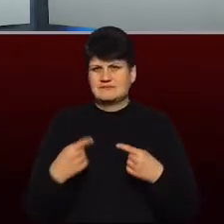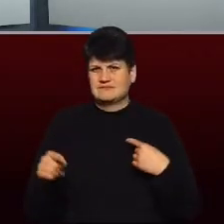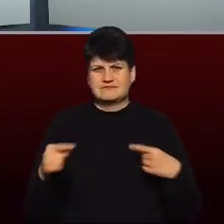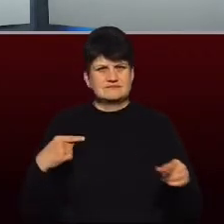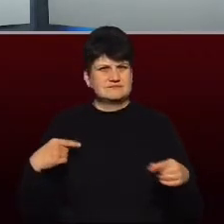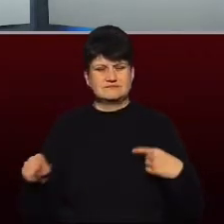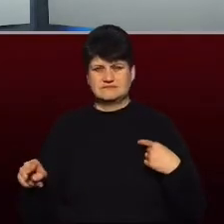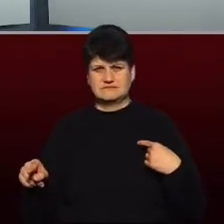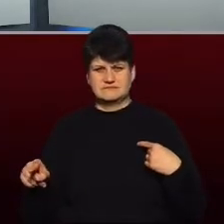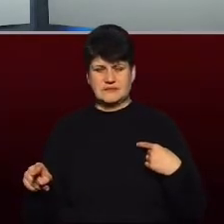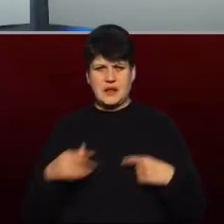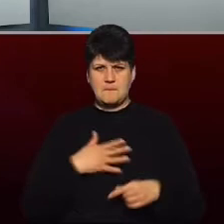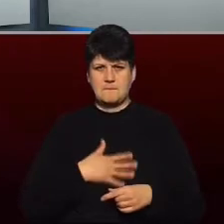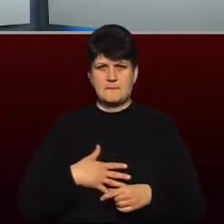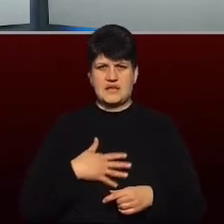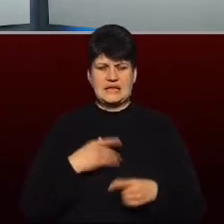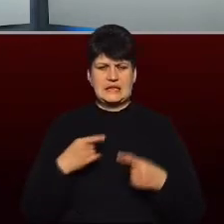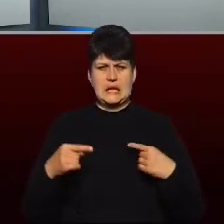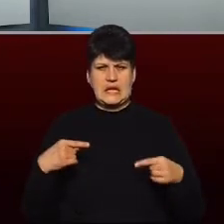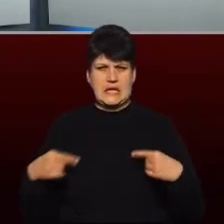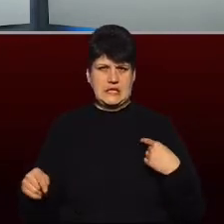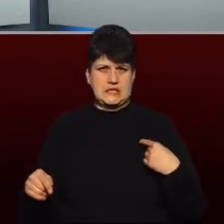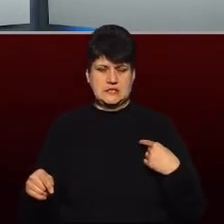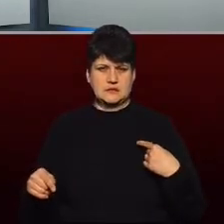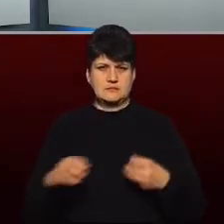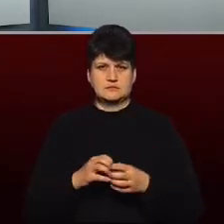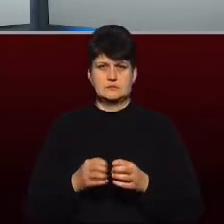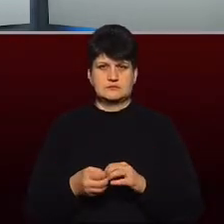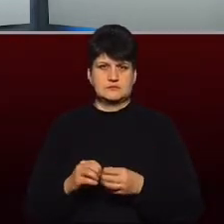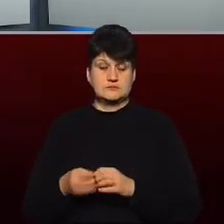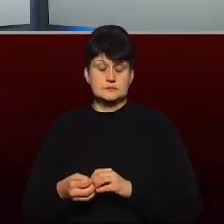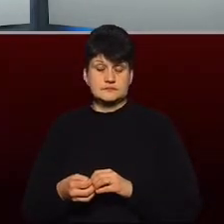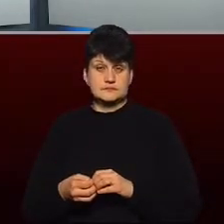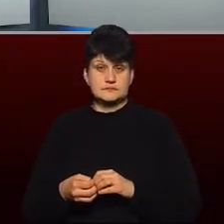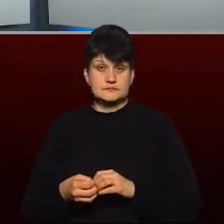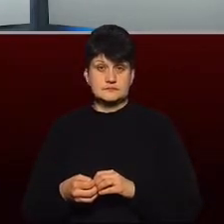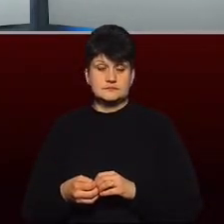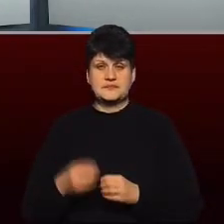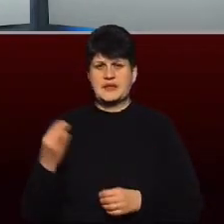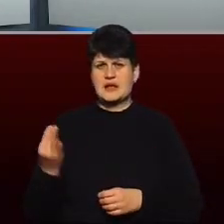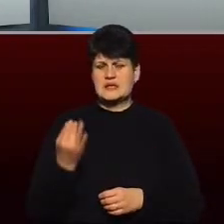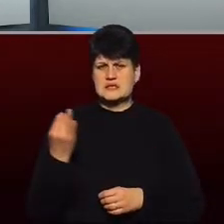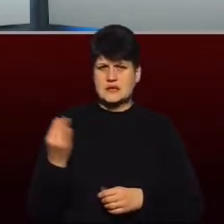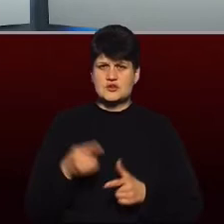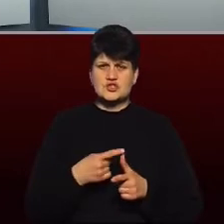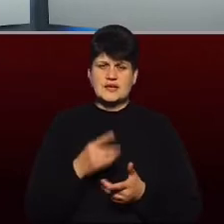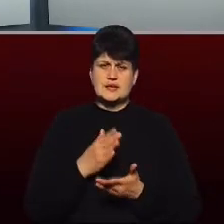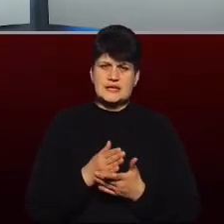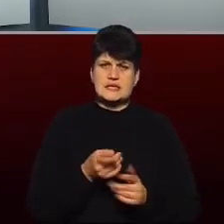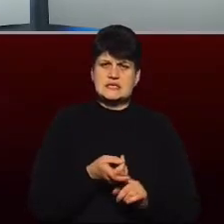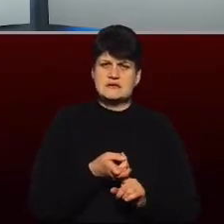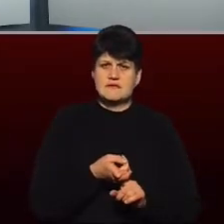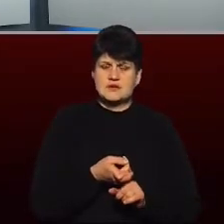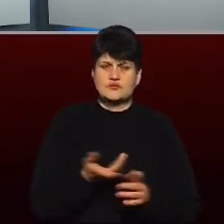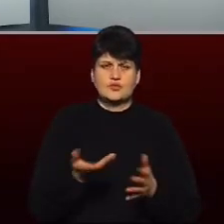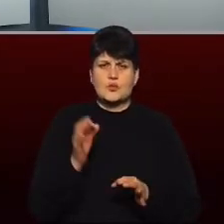реагування на різні за силою емоційні такі виклики. І цікаво, чи є зв'язок, бодай, в якомусь відсотку